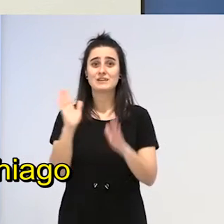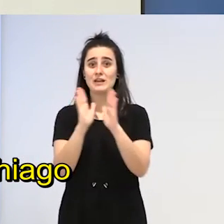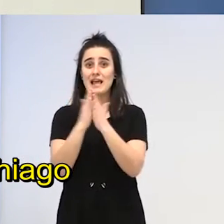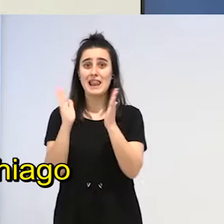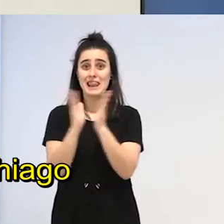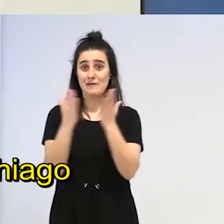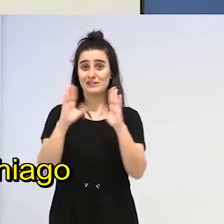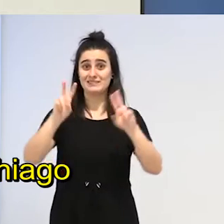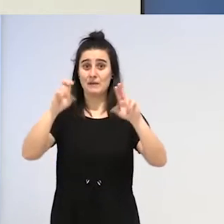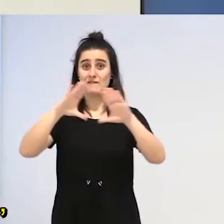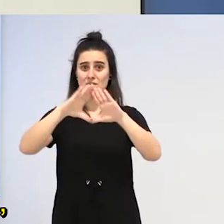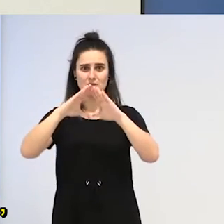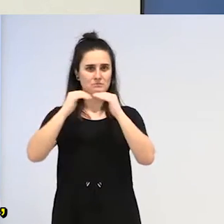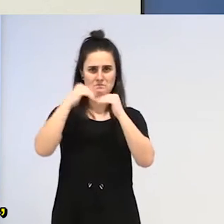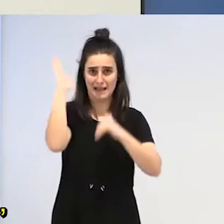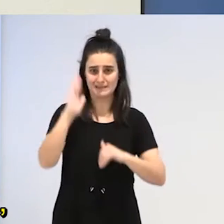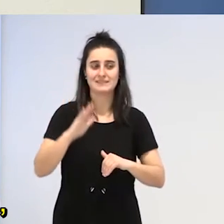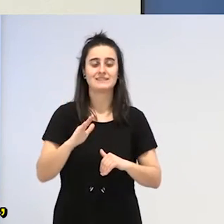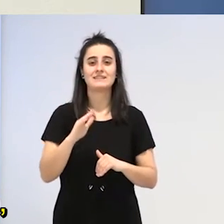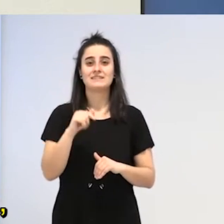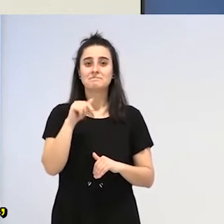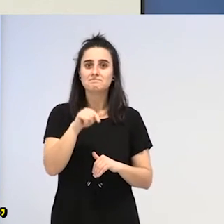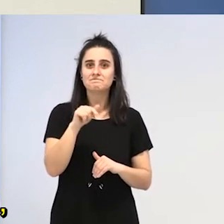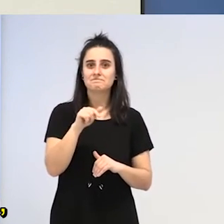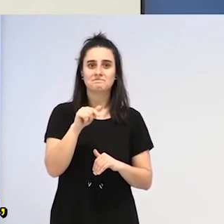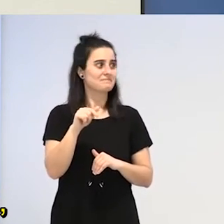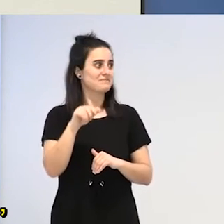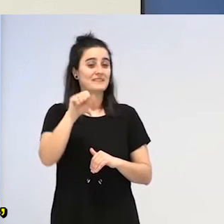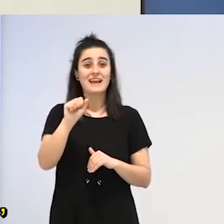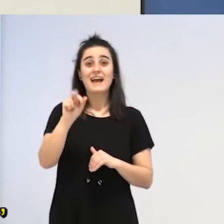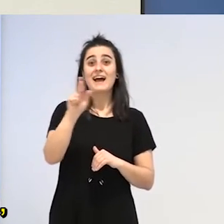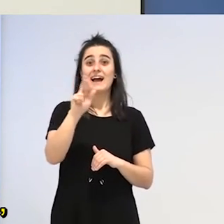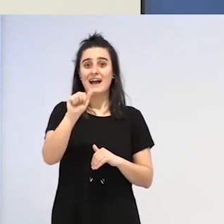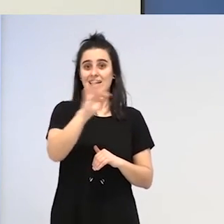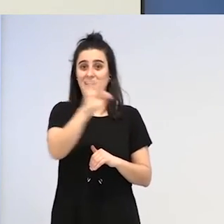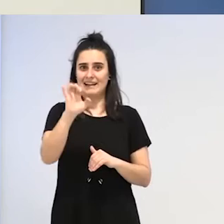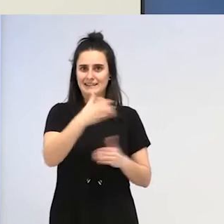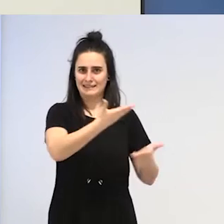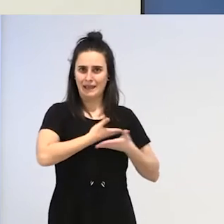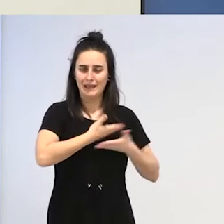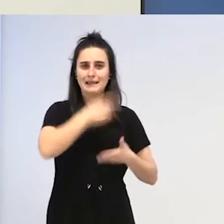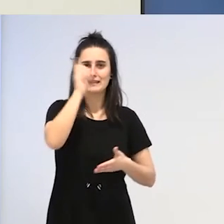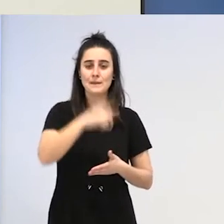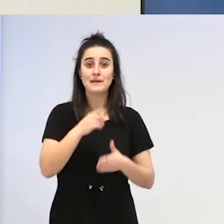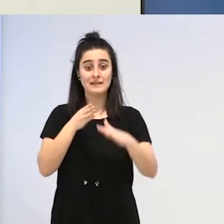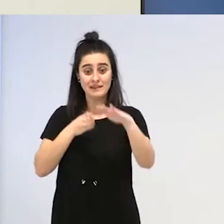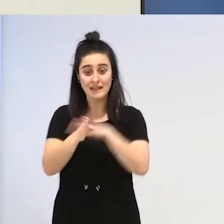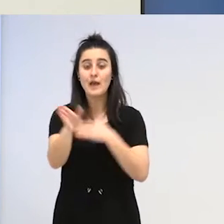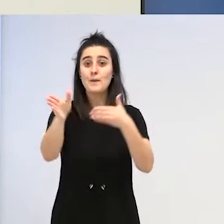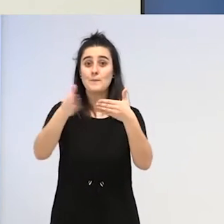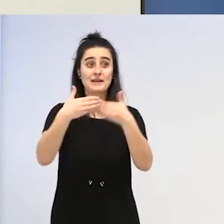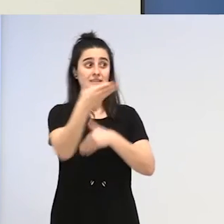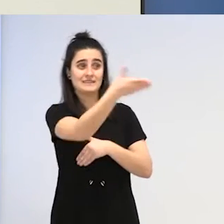gehiago feminismoaz eta hortxe, Arrateren laguntzaz gainera, sarreran, atean jarri